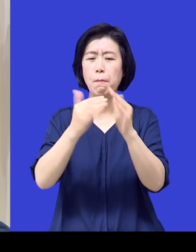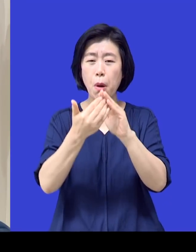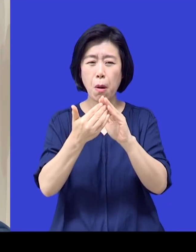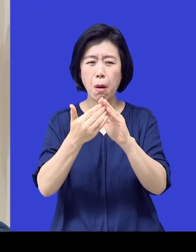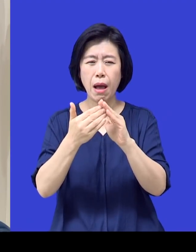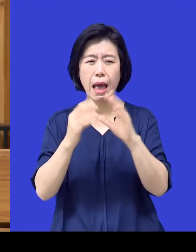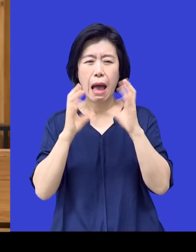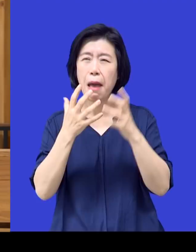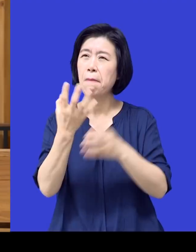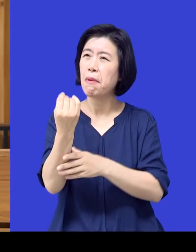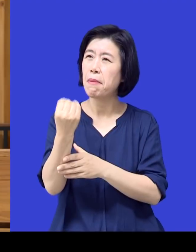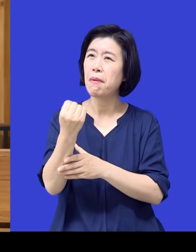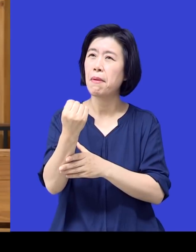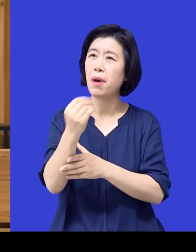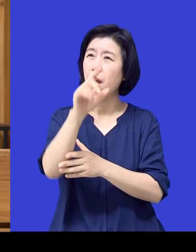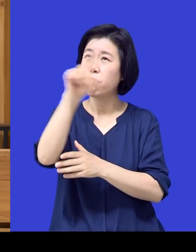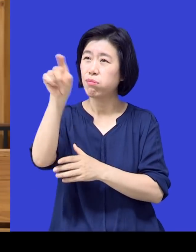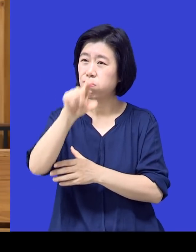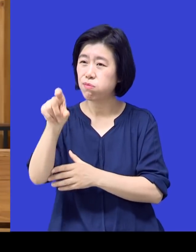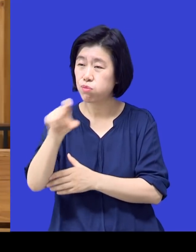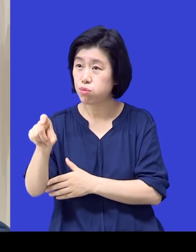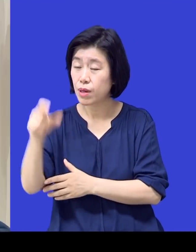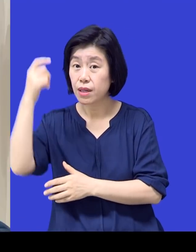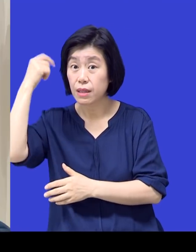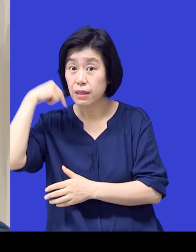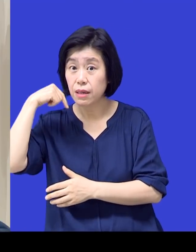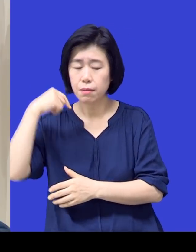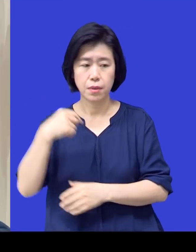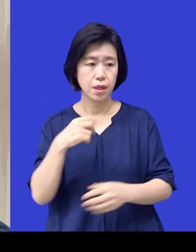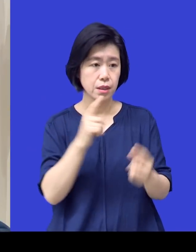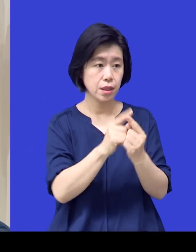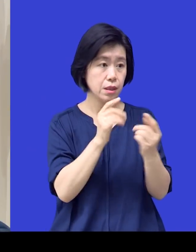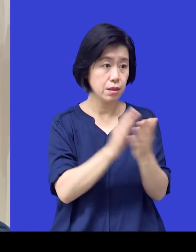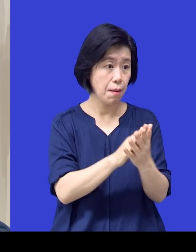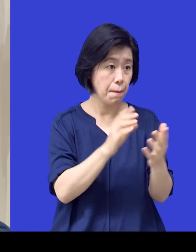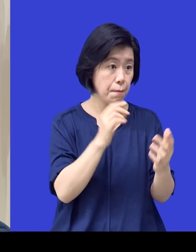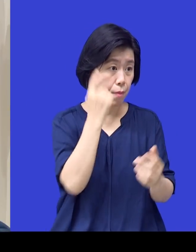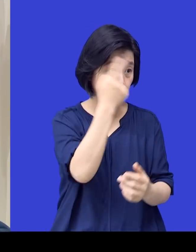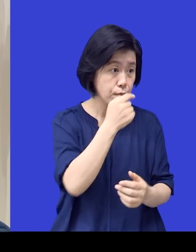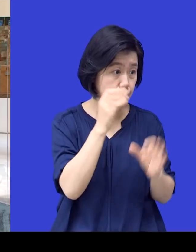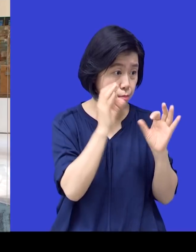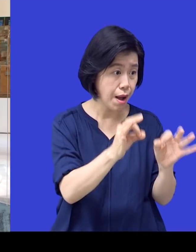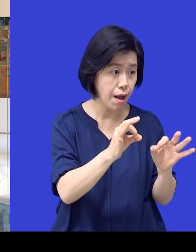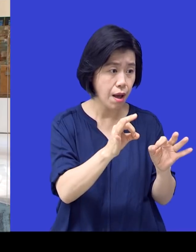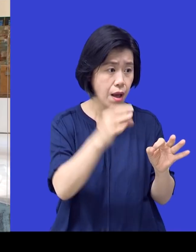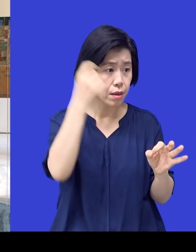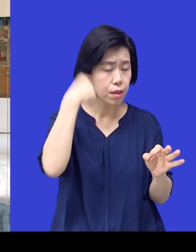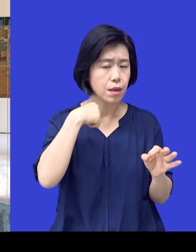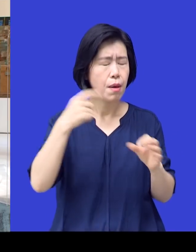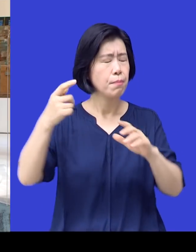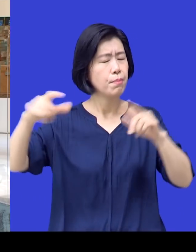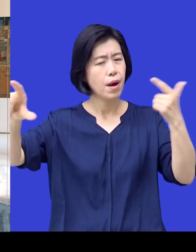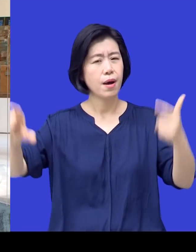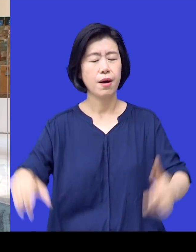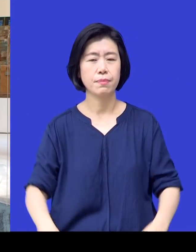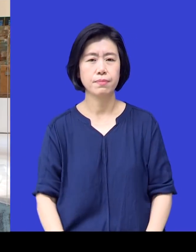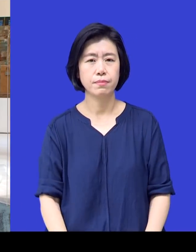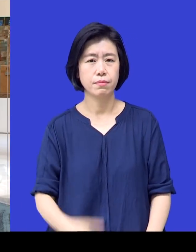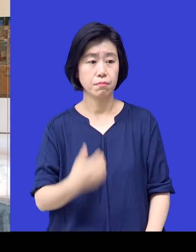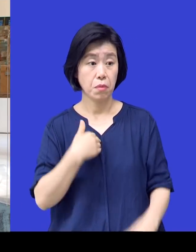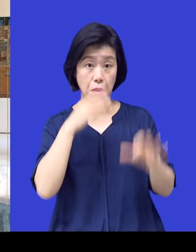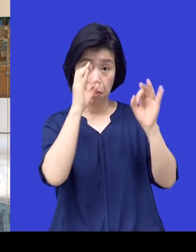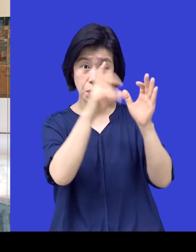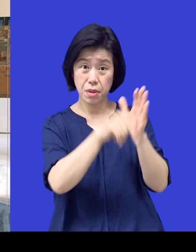딱 보이는 거예요. 아, 음. 그렇죠, 실제로. 제가 감당이 안 된 거는 오빠, 누나, 언니의